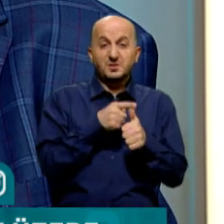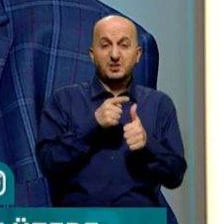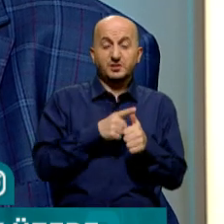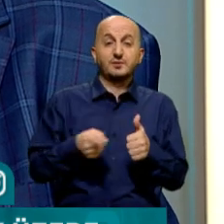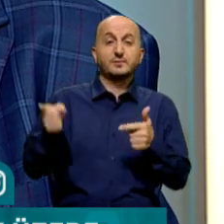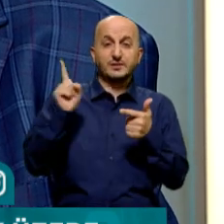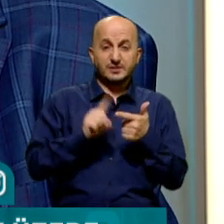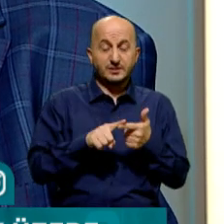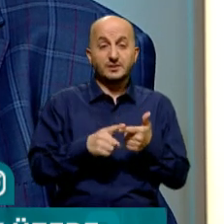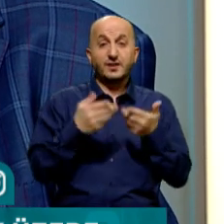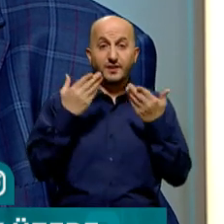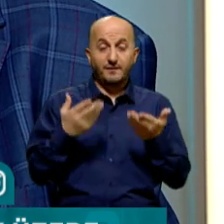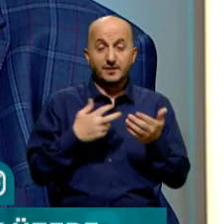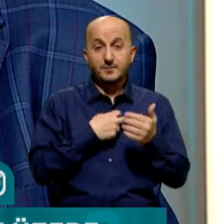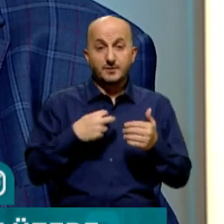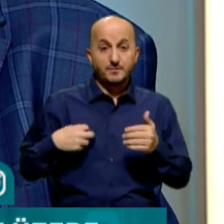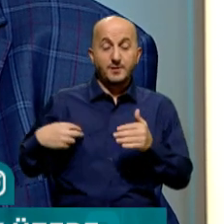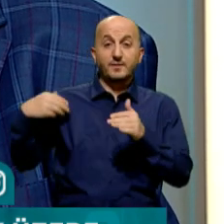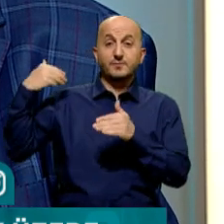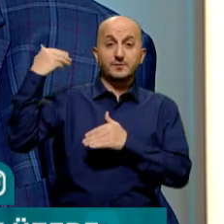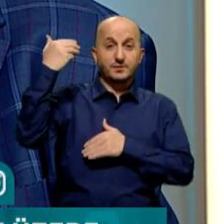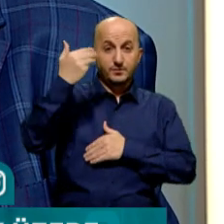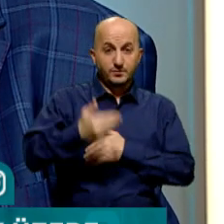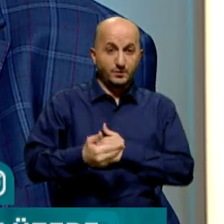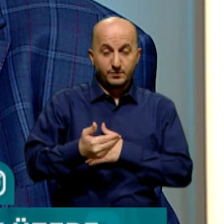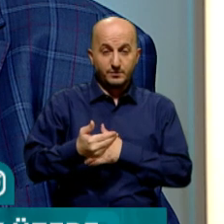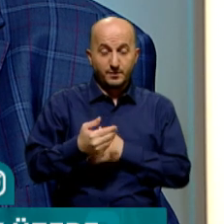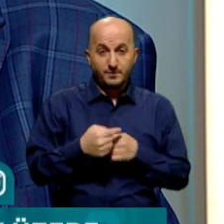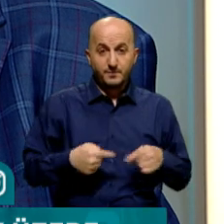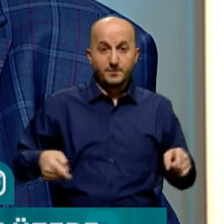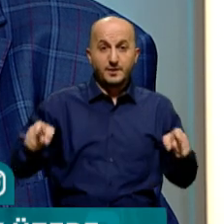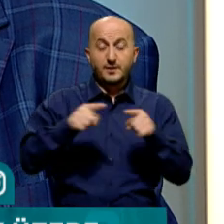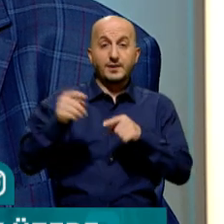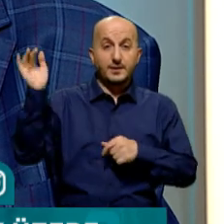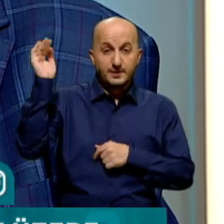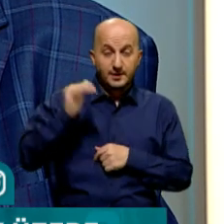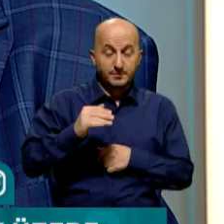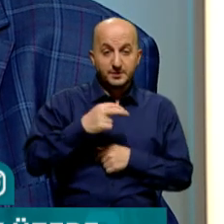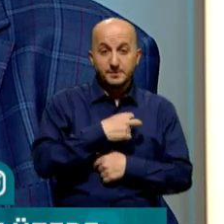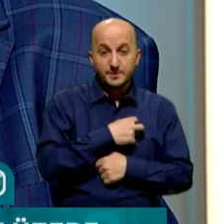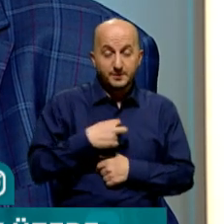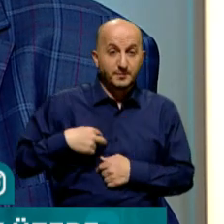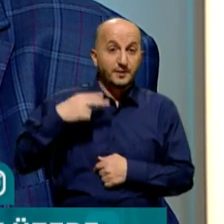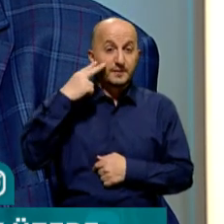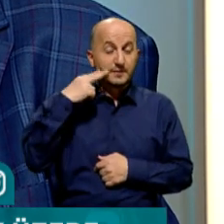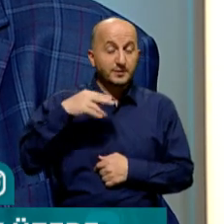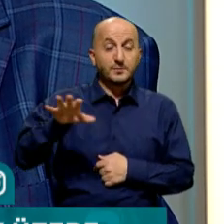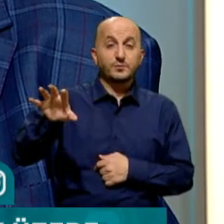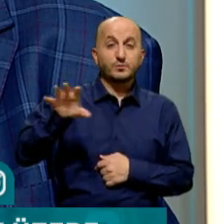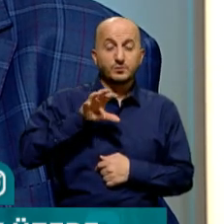evet peygamberimizden sonra varid olmuş, meydana gelmiş ama peygamberimizin bir sünnetini kaldırmıyor